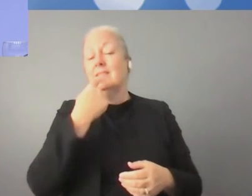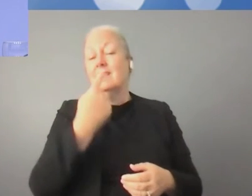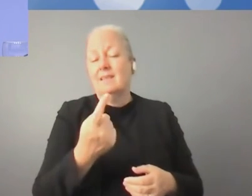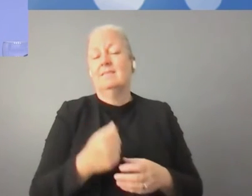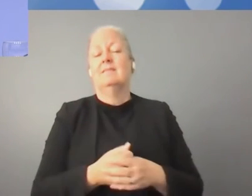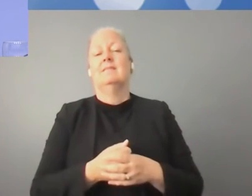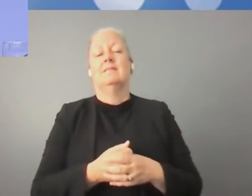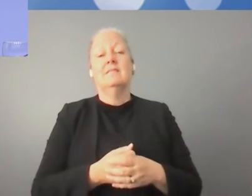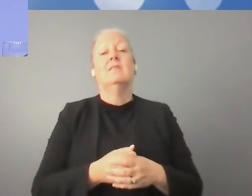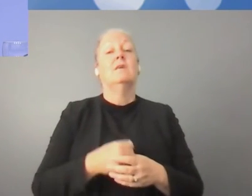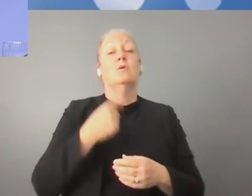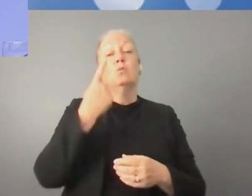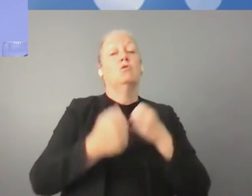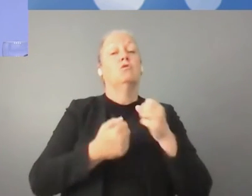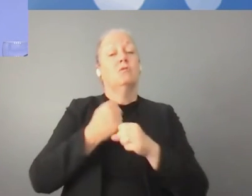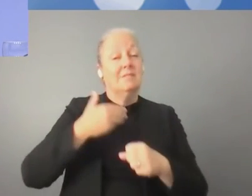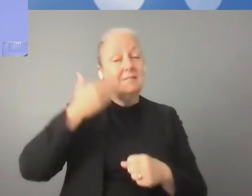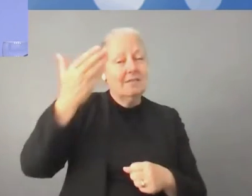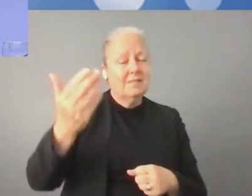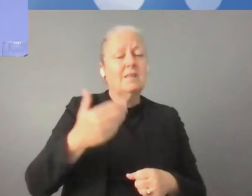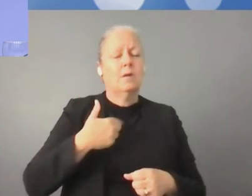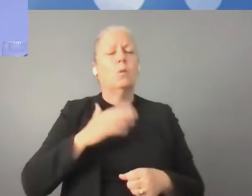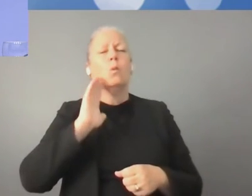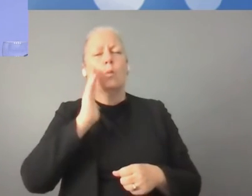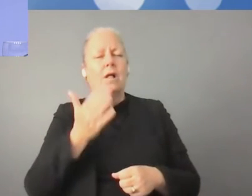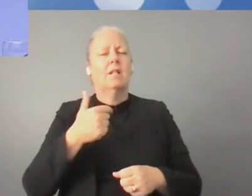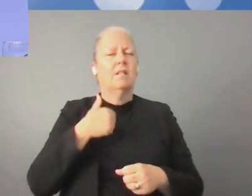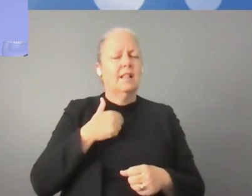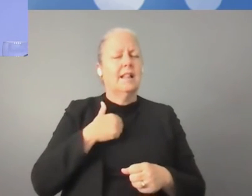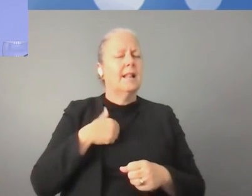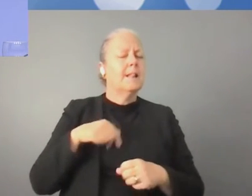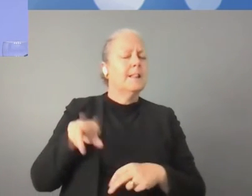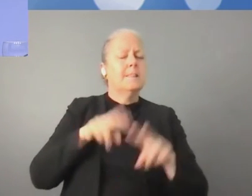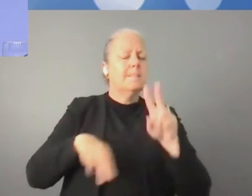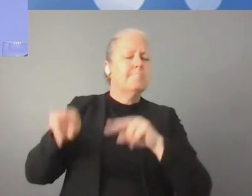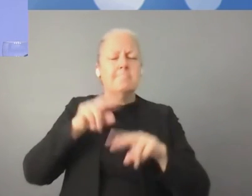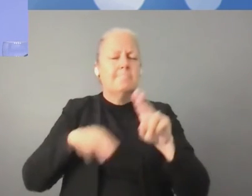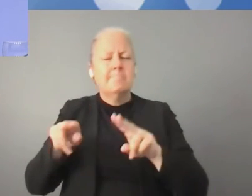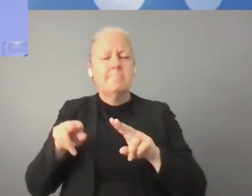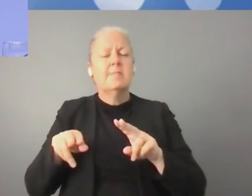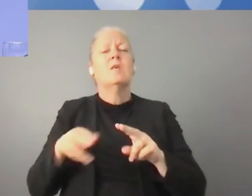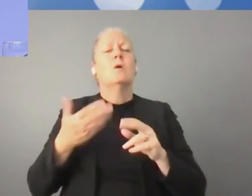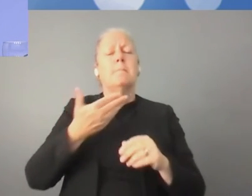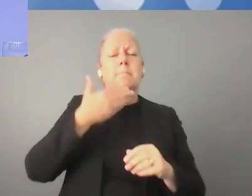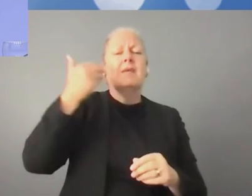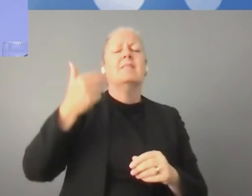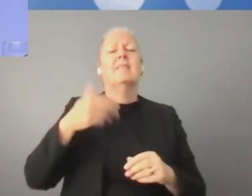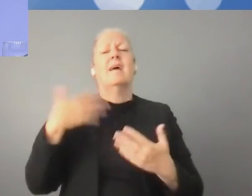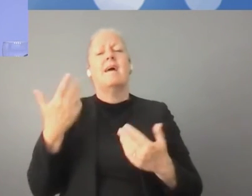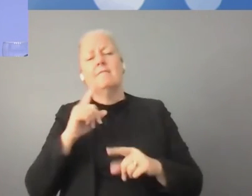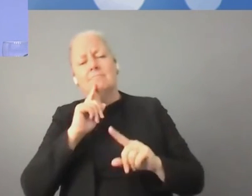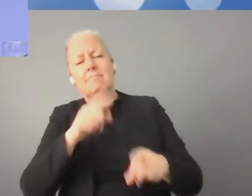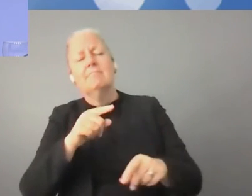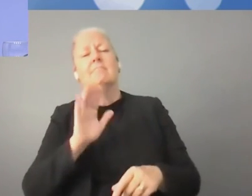десятилетий. Без цифровой трансформации не будем в состоянии развиваться, потому что мир, который ожидает нас впереди,